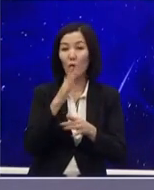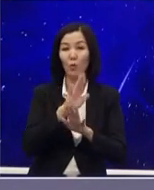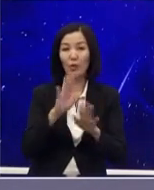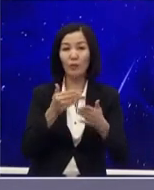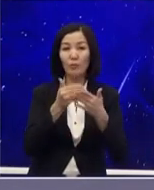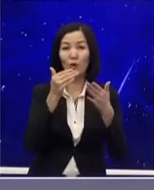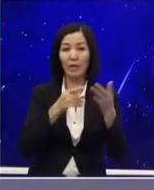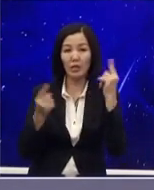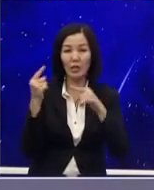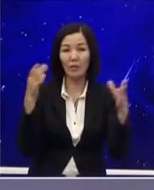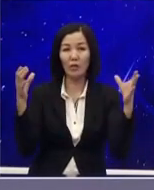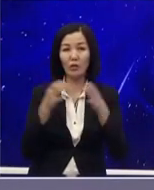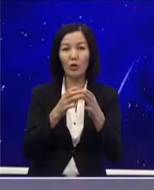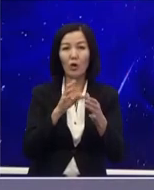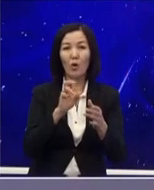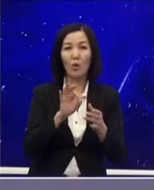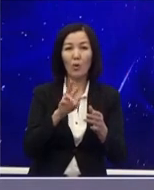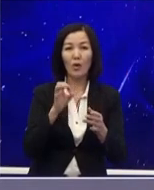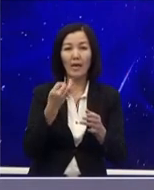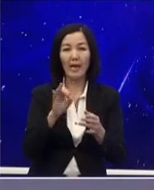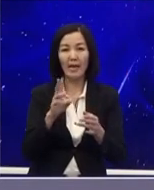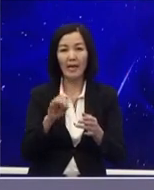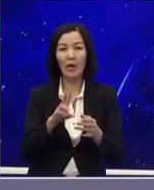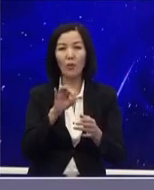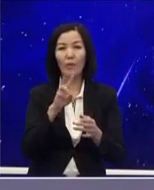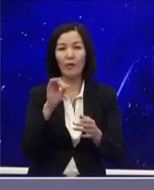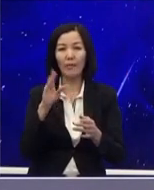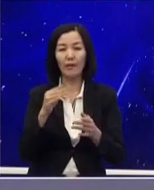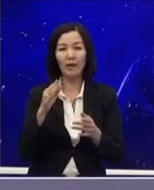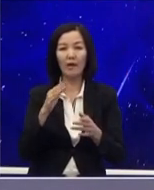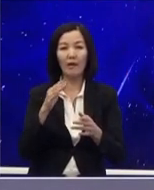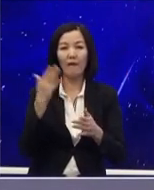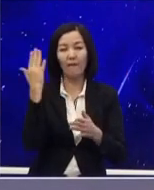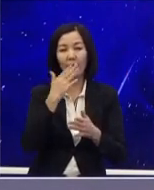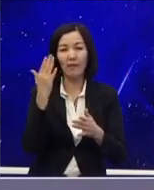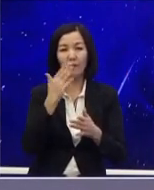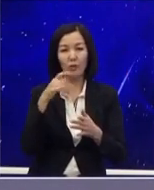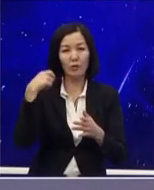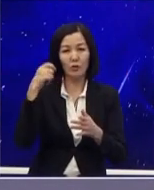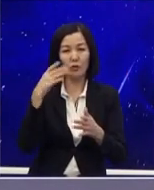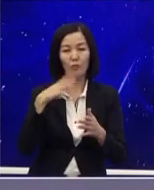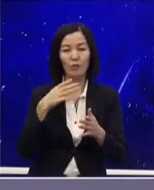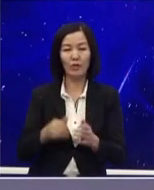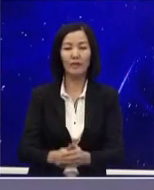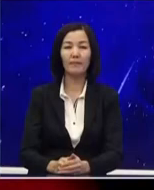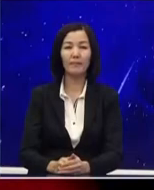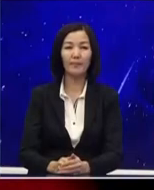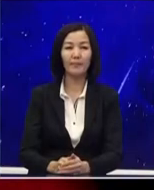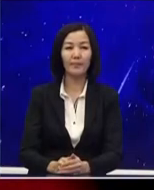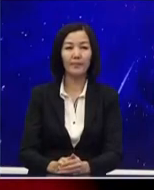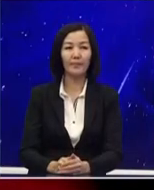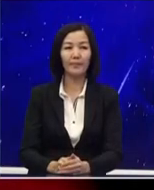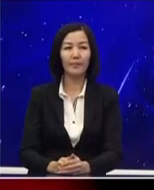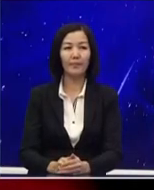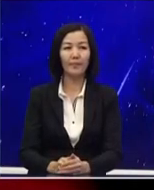Бұған дейін шығармашылық ұжым О Ләйла, Омарбек Мерген сынды деректі фильмді жарыққа шығарған. Осы